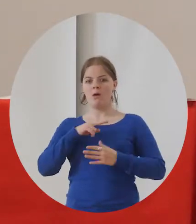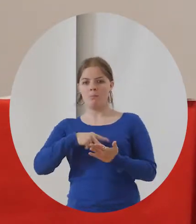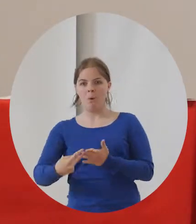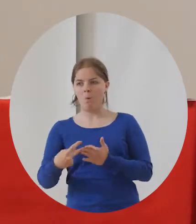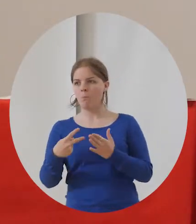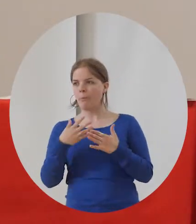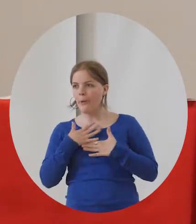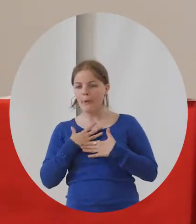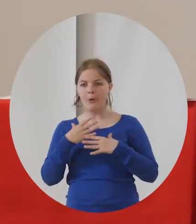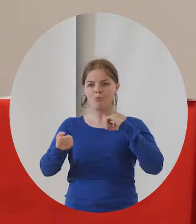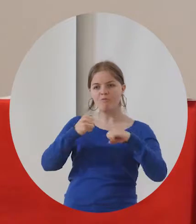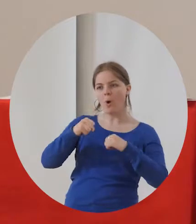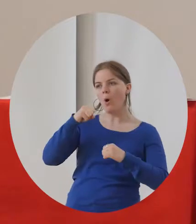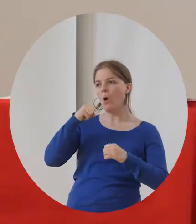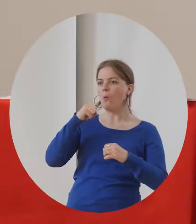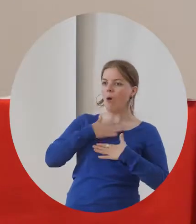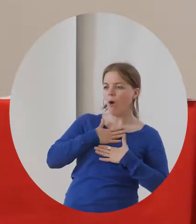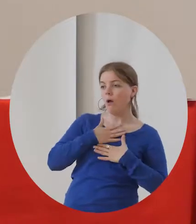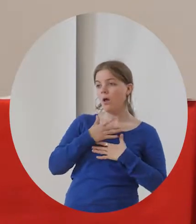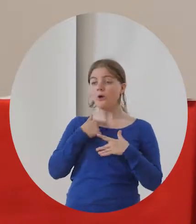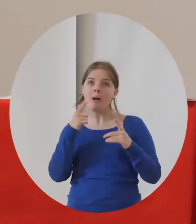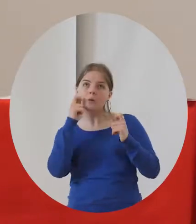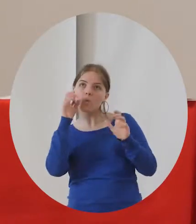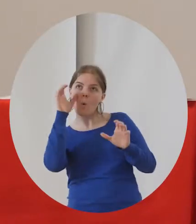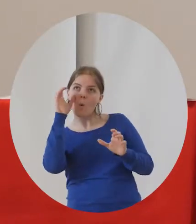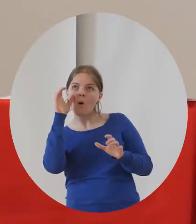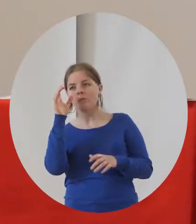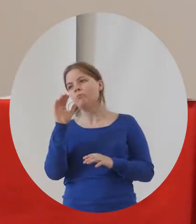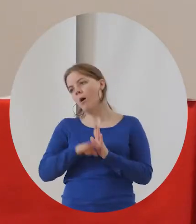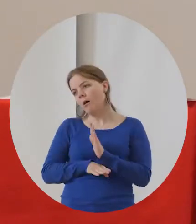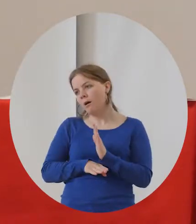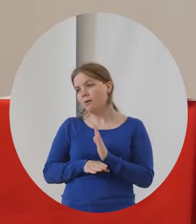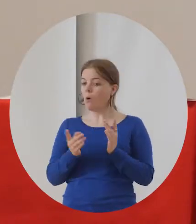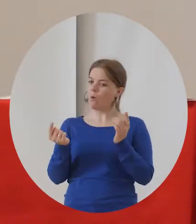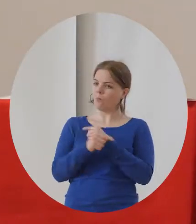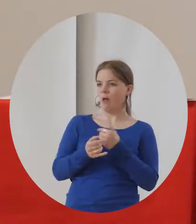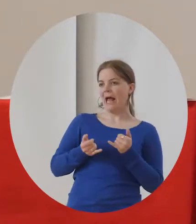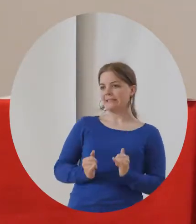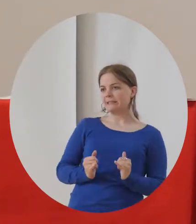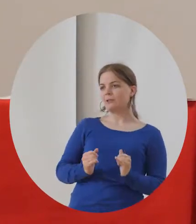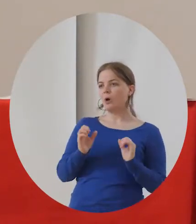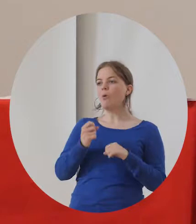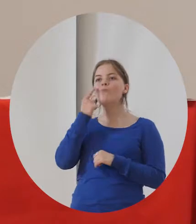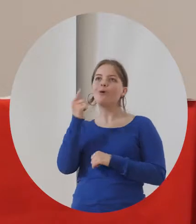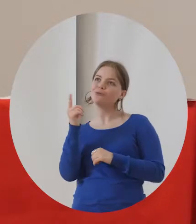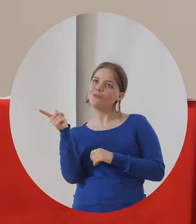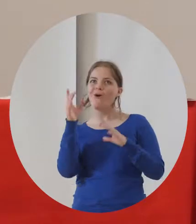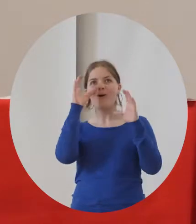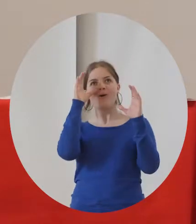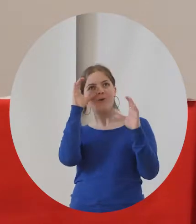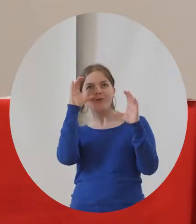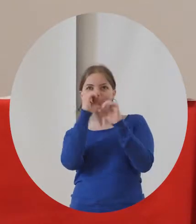qu'on a peur du mouvement, on est moins attentionné. Par contre, en position assise, on pourrait croire que l'enfant est plus attentionné, mais comme